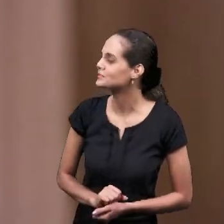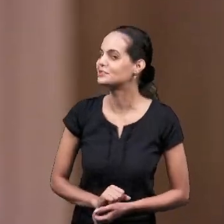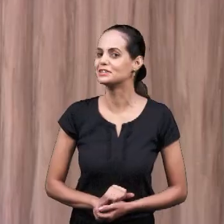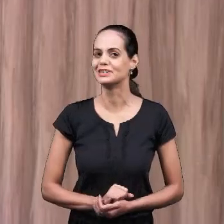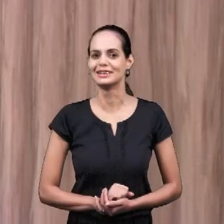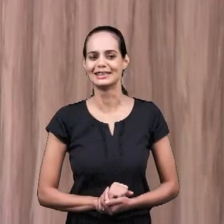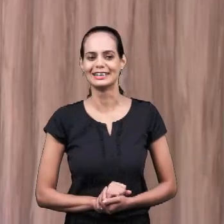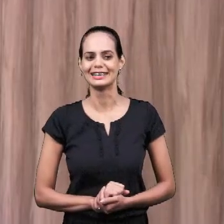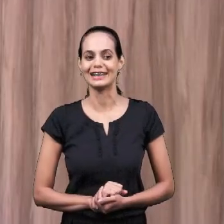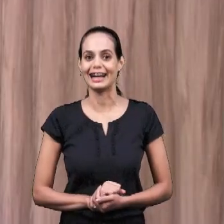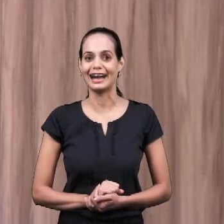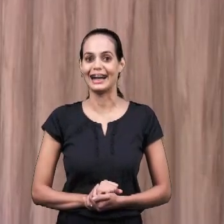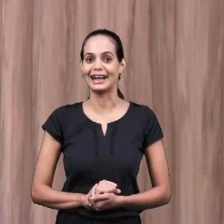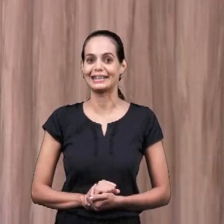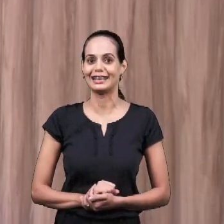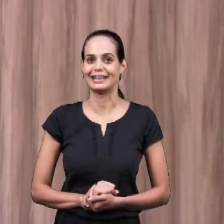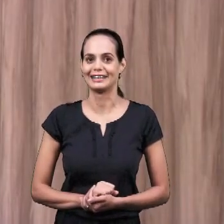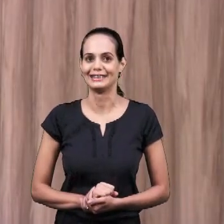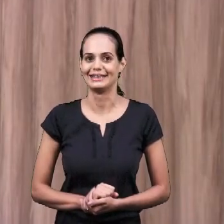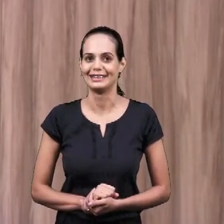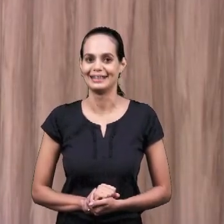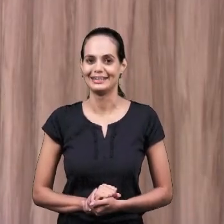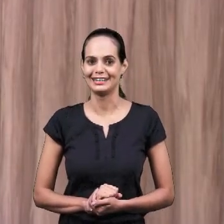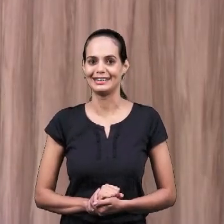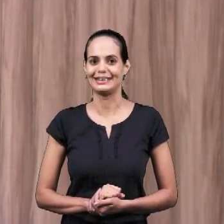Et aussi, nous allons apprendre le Mi septième.